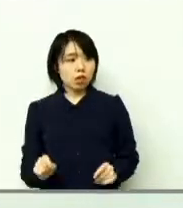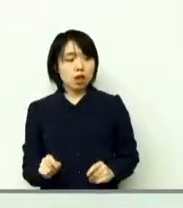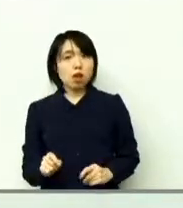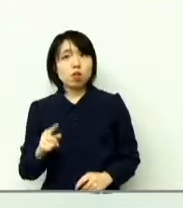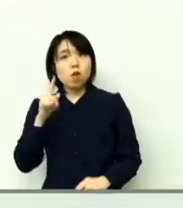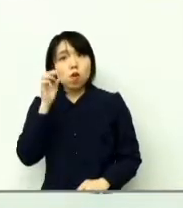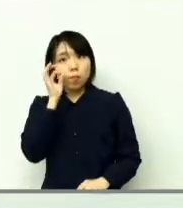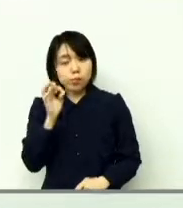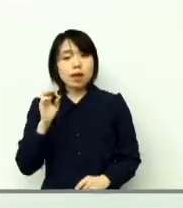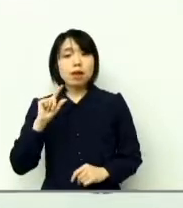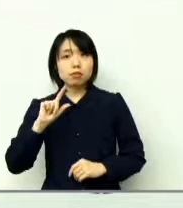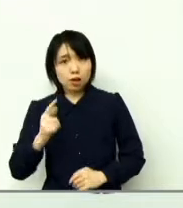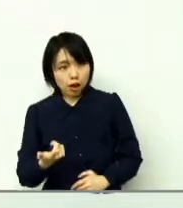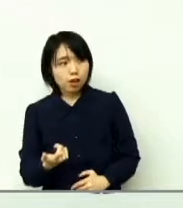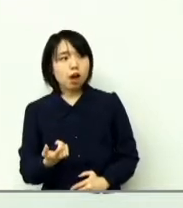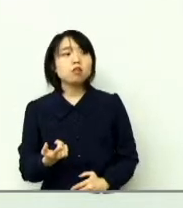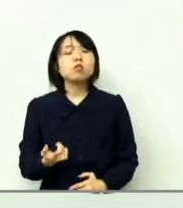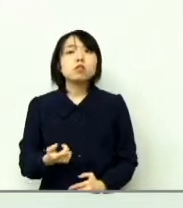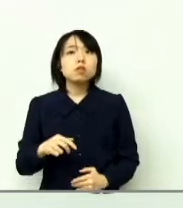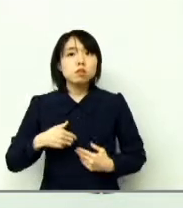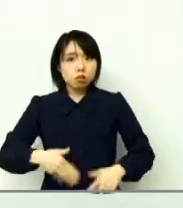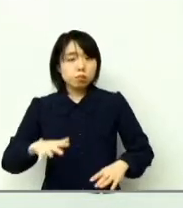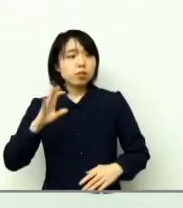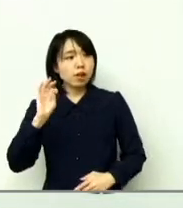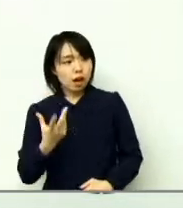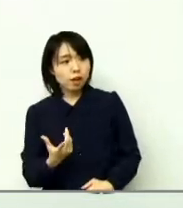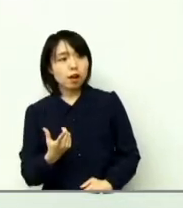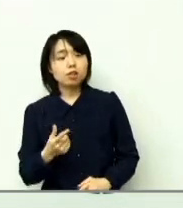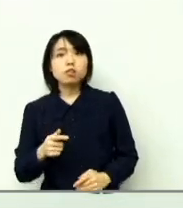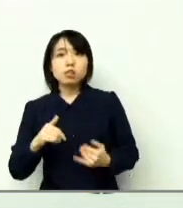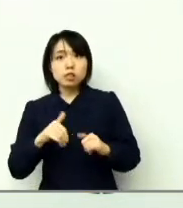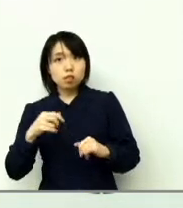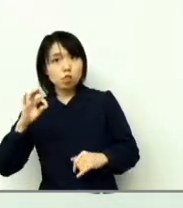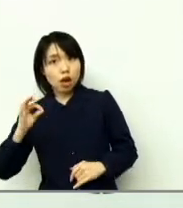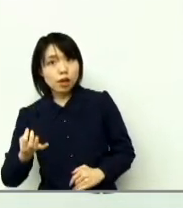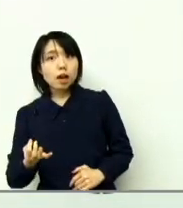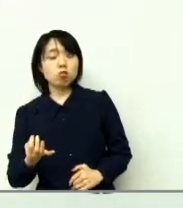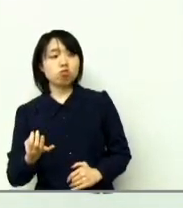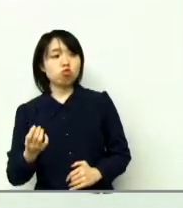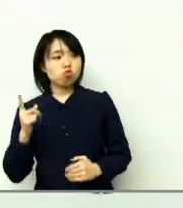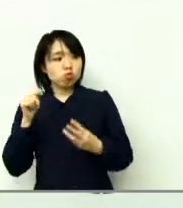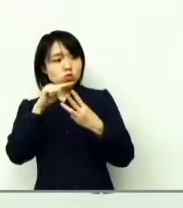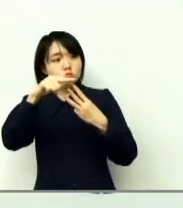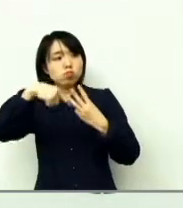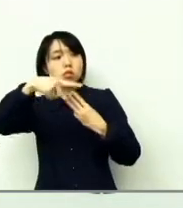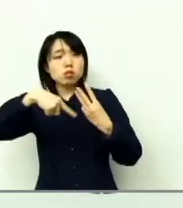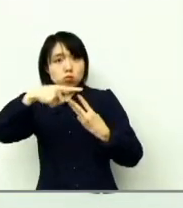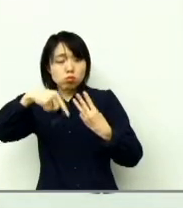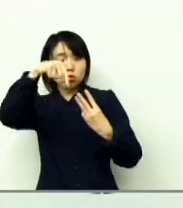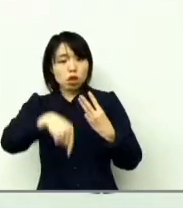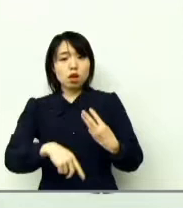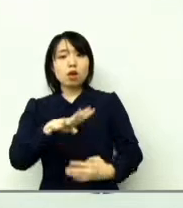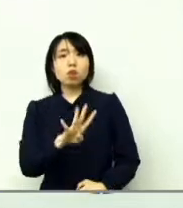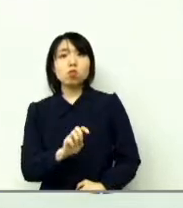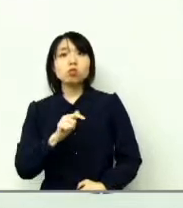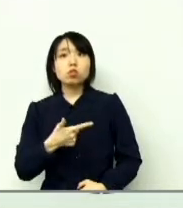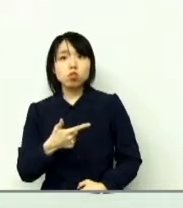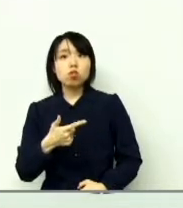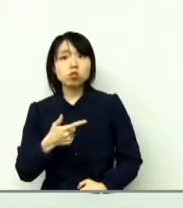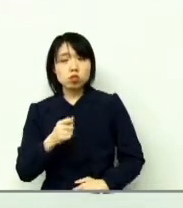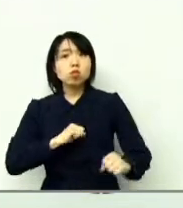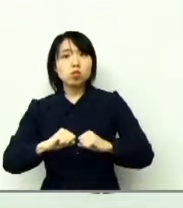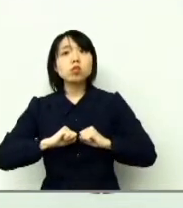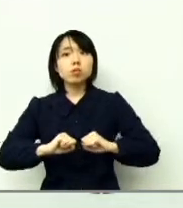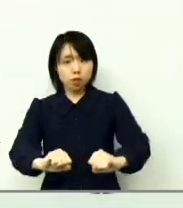この3つの改革によりまして46の取り組みを実施することになりましたが、この取り組みの成果目標とし